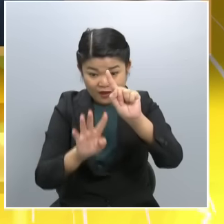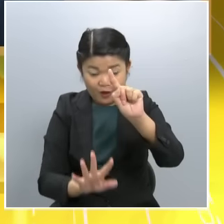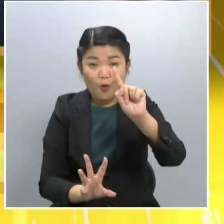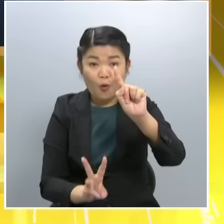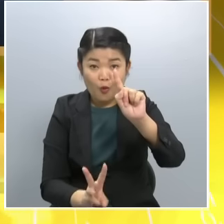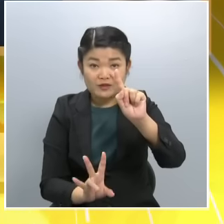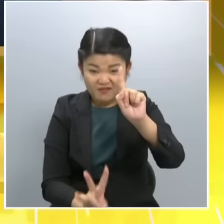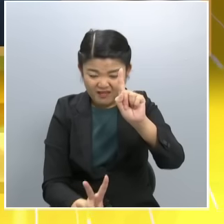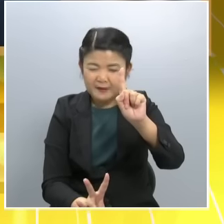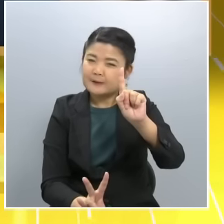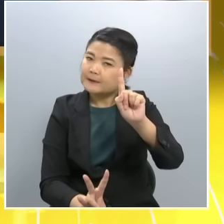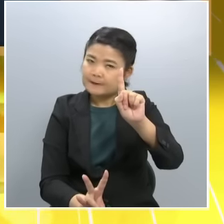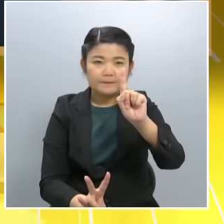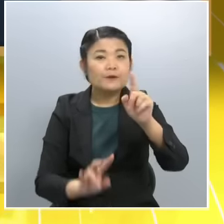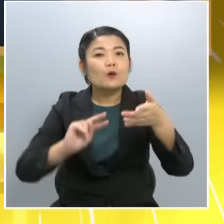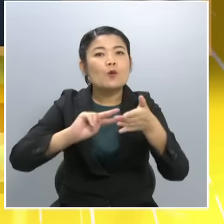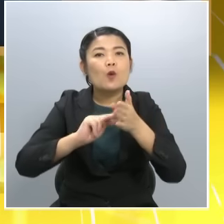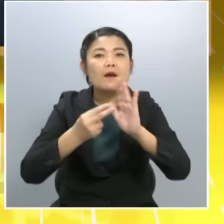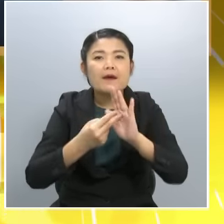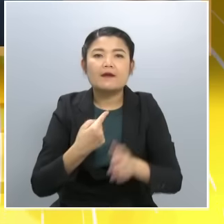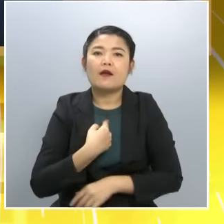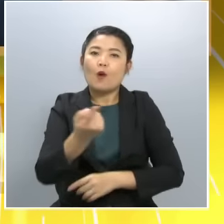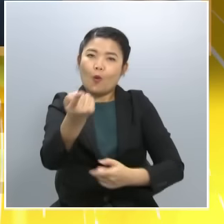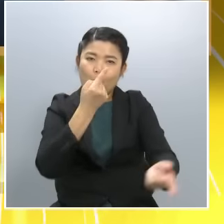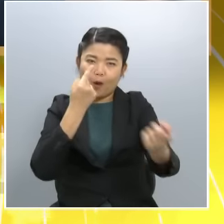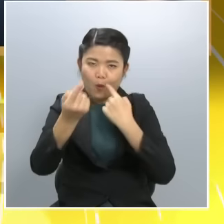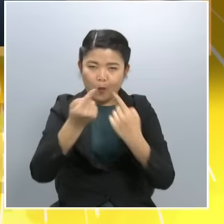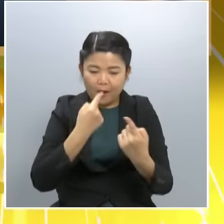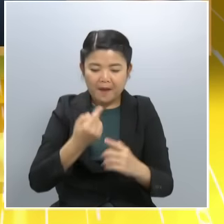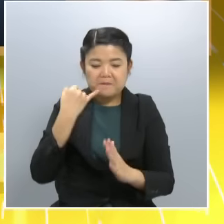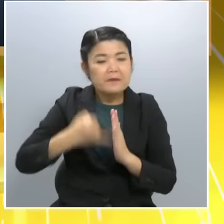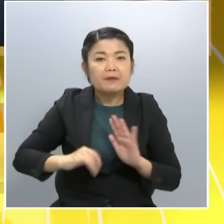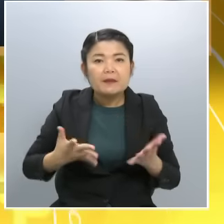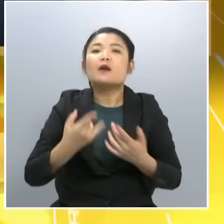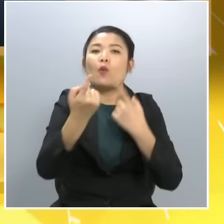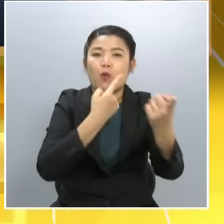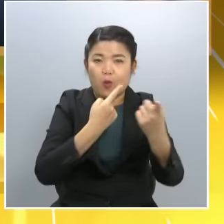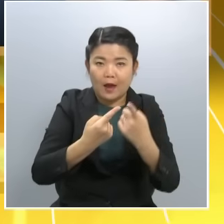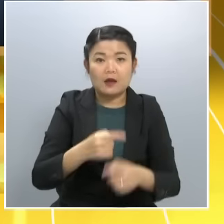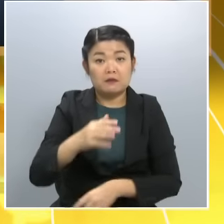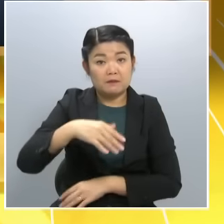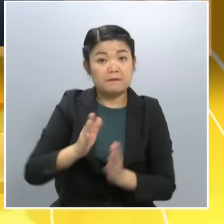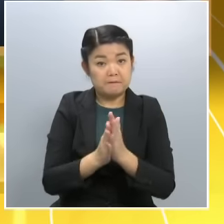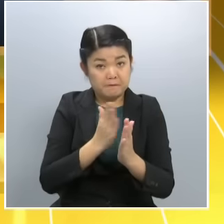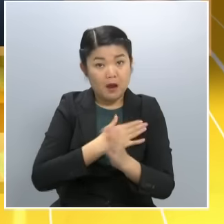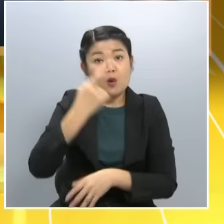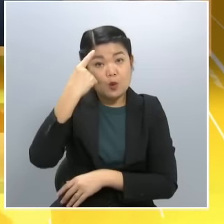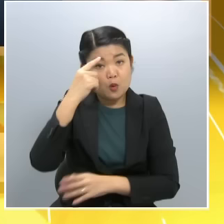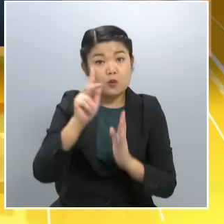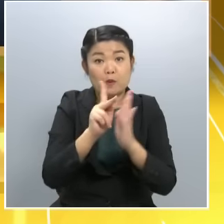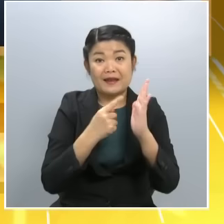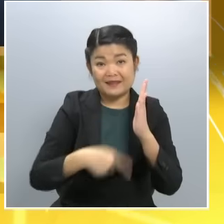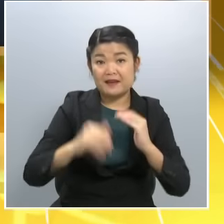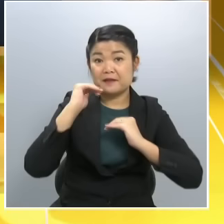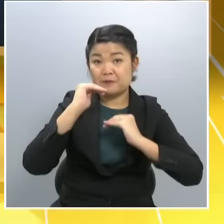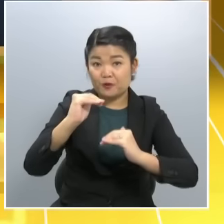มันเข้าเข้าหาหมิ่นประมาทนะครับพระอาจารย์ผมเชื่อว่าพระอาจารย์คงทราบครับกฎหมายไทยไม่ได้บัญญัติเอาไว้ว่าไม่ให้ผม